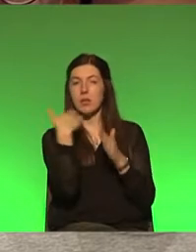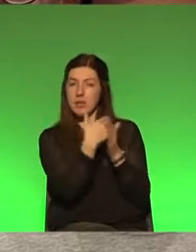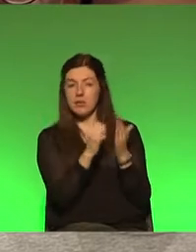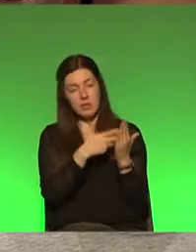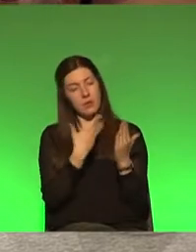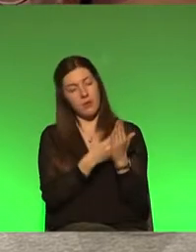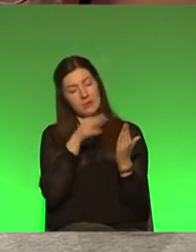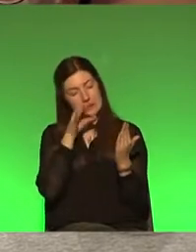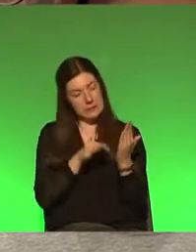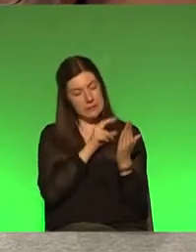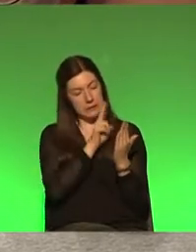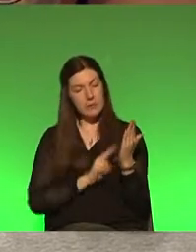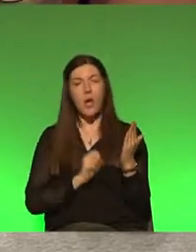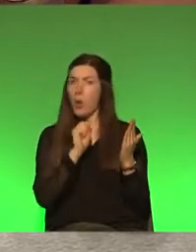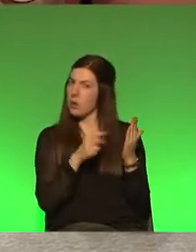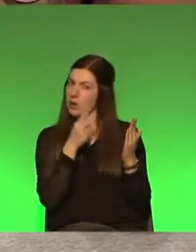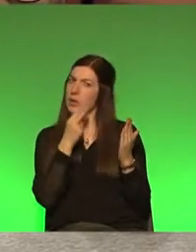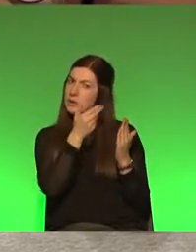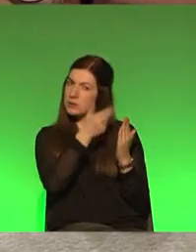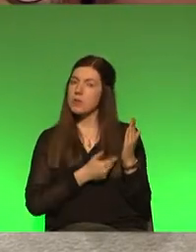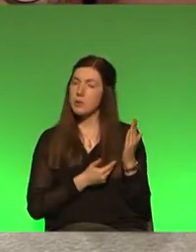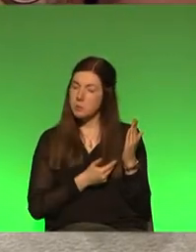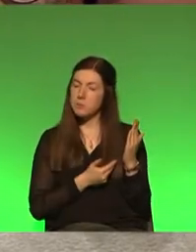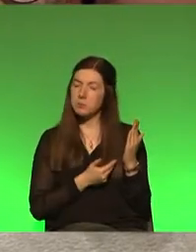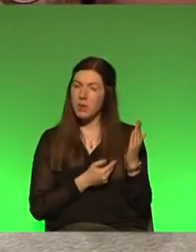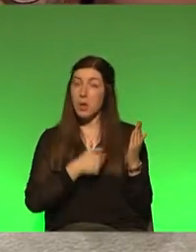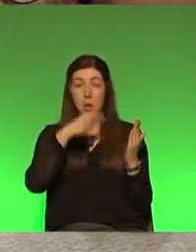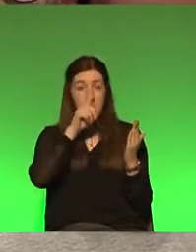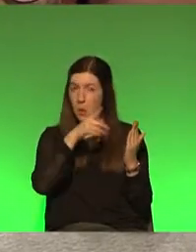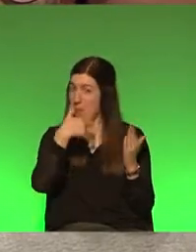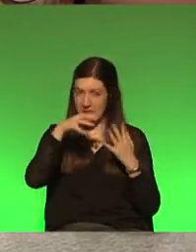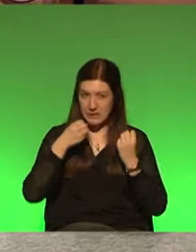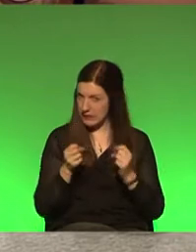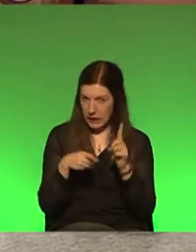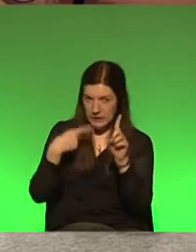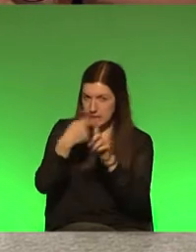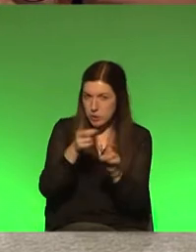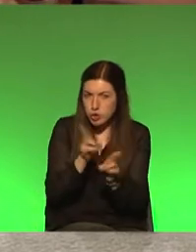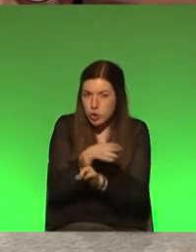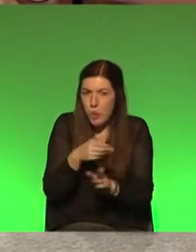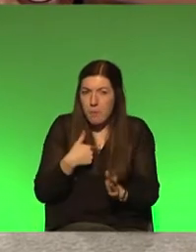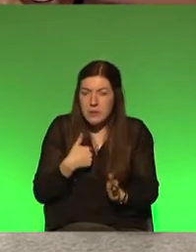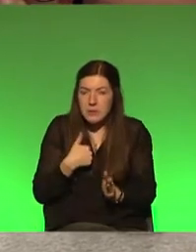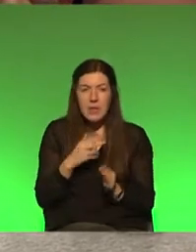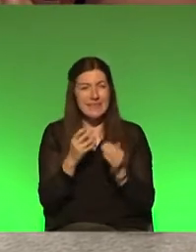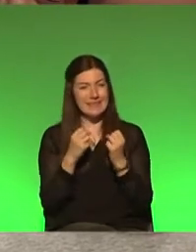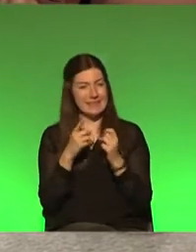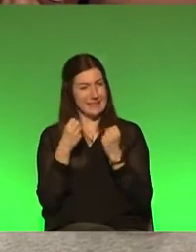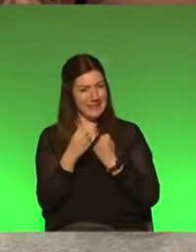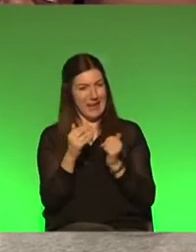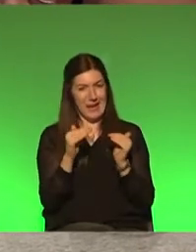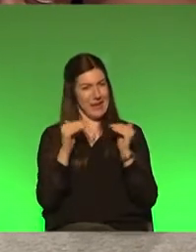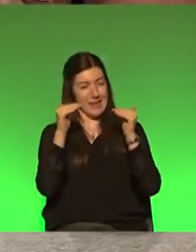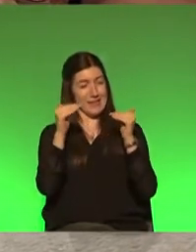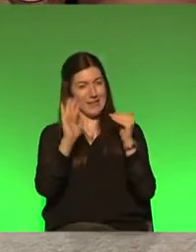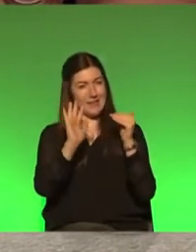Gesetzentwurf mal näher anschaut, dann erkennt man auch, dass es gar nicht um mehr Sicherheit geht, dass dieses Gesetz nicht mehr Sicherheit bringt, sondern da